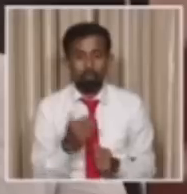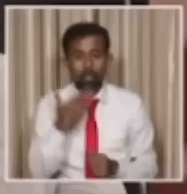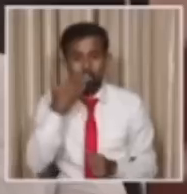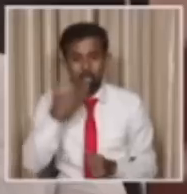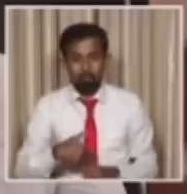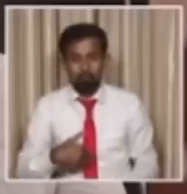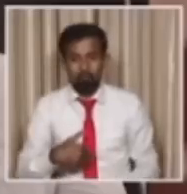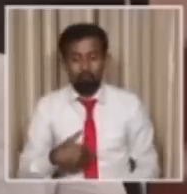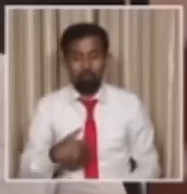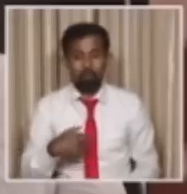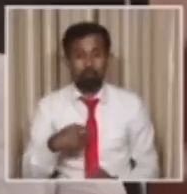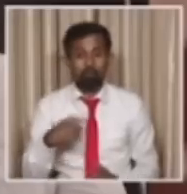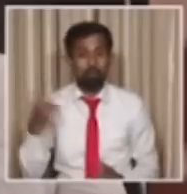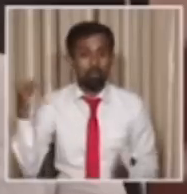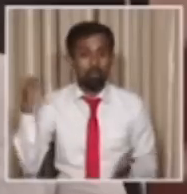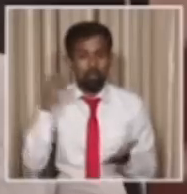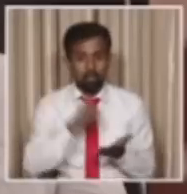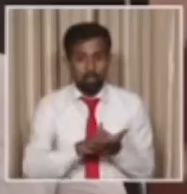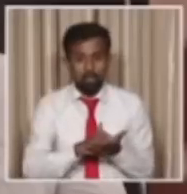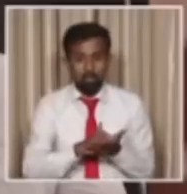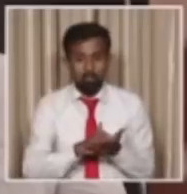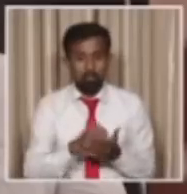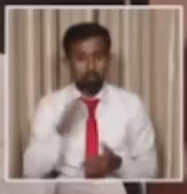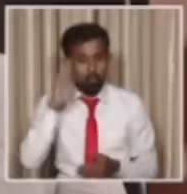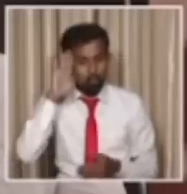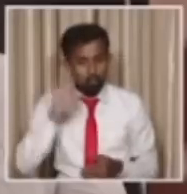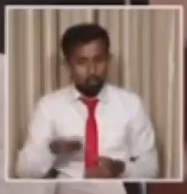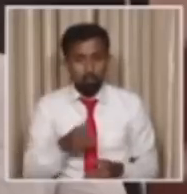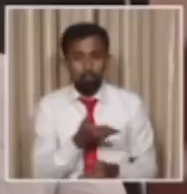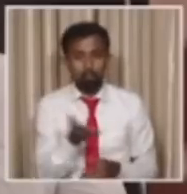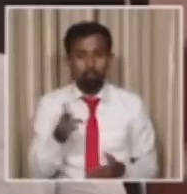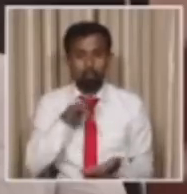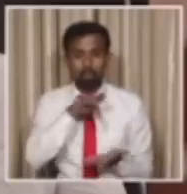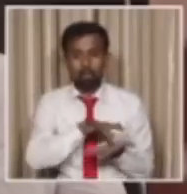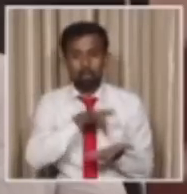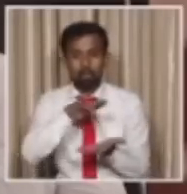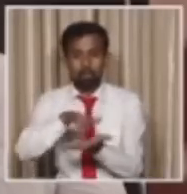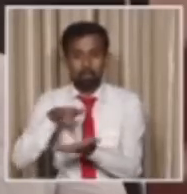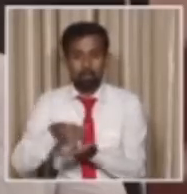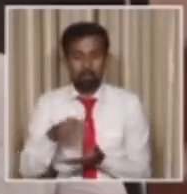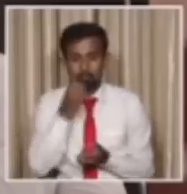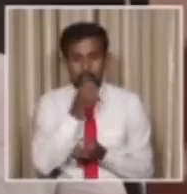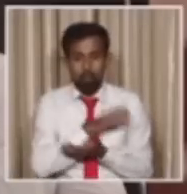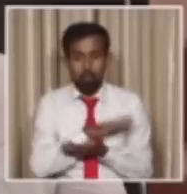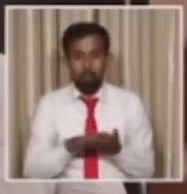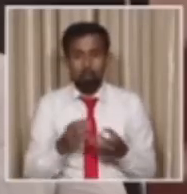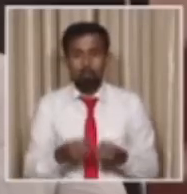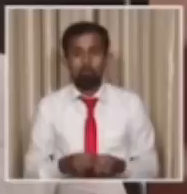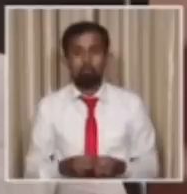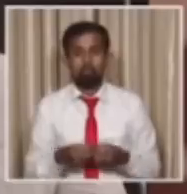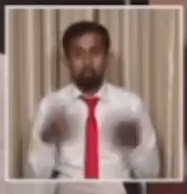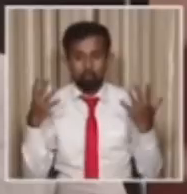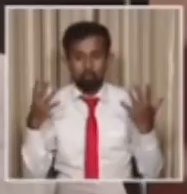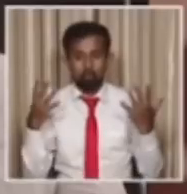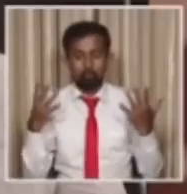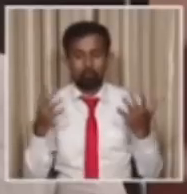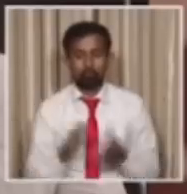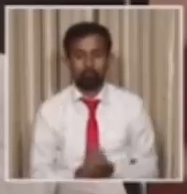නිවාඩුගත කිරීමට මෙරටට පැමිණෙන බවත් ඔවුන් නවාතැන් ගන්නා ස්ථාන ඉලක්ක කරගෙන හෝටල් වලට ප්‍රහාර සිදු කරන බවත්